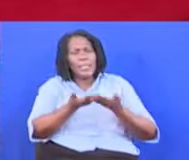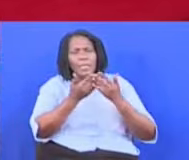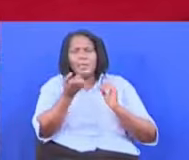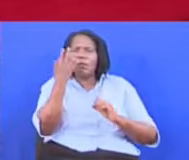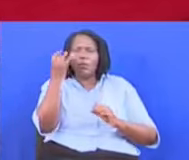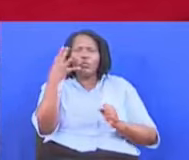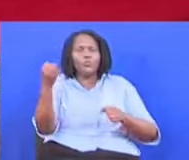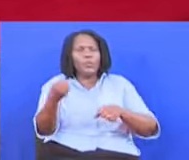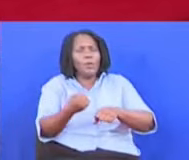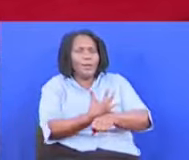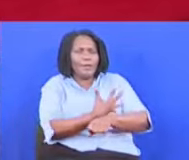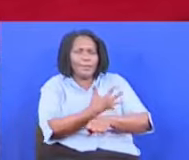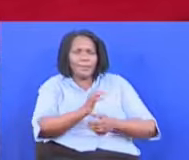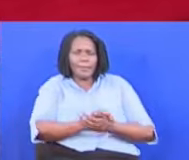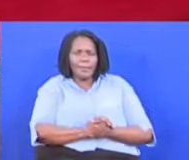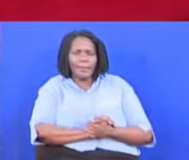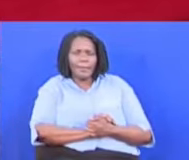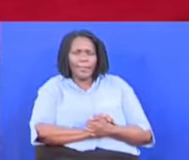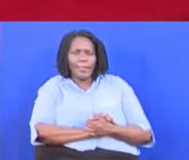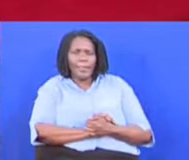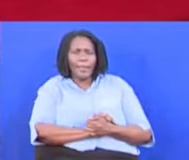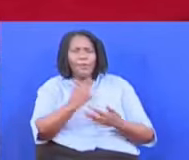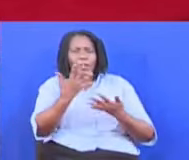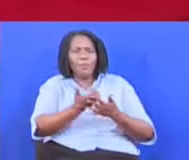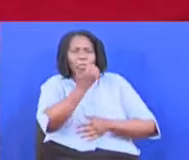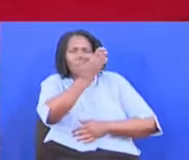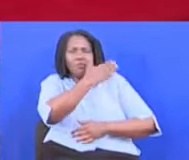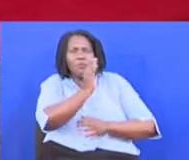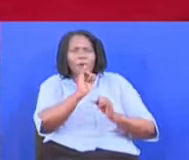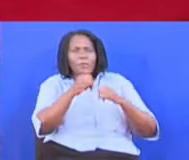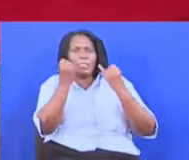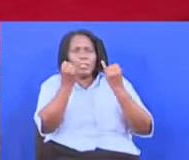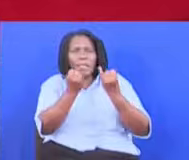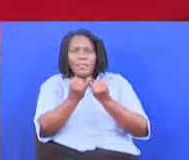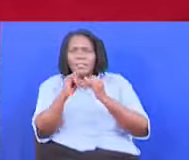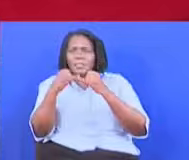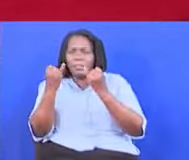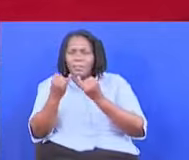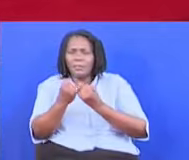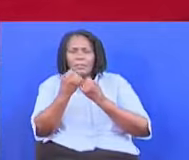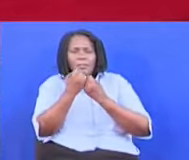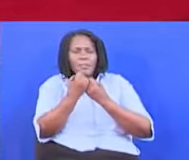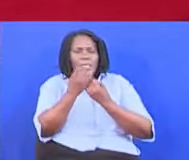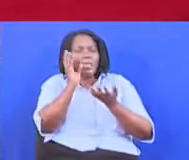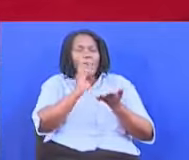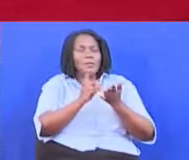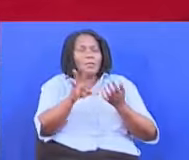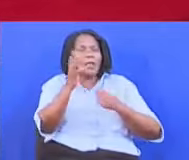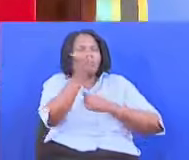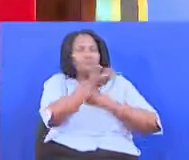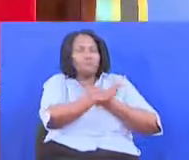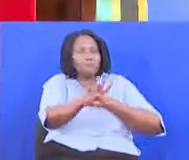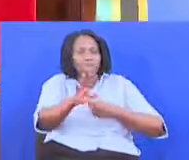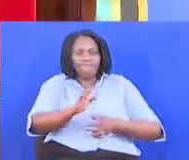wagonjwa wa saratani ambao wanatibiwa katika taasisi yetu ya saratani ya Ocean Road.